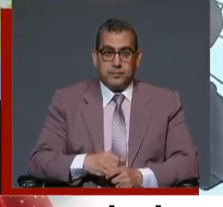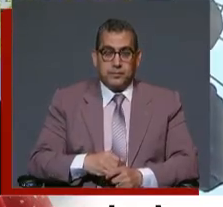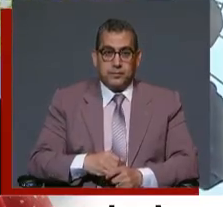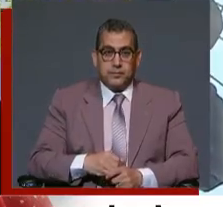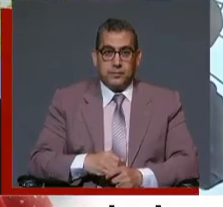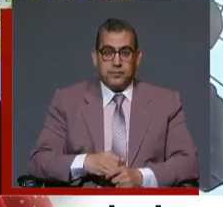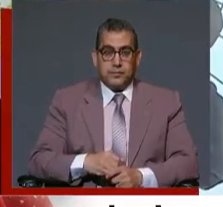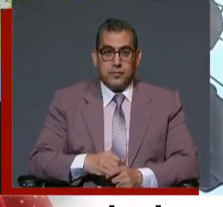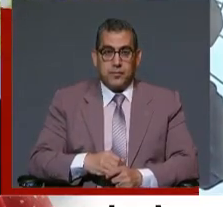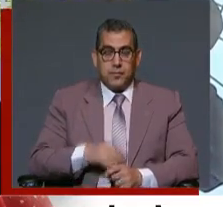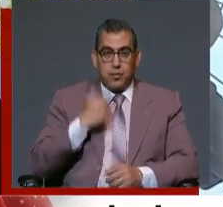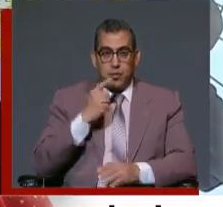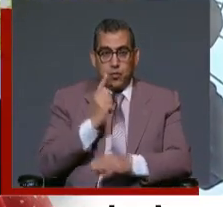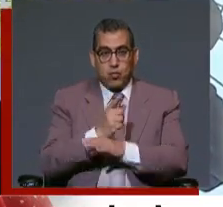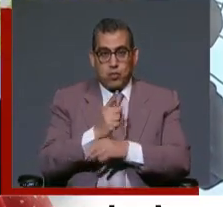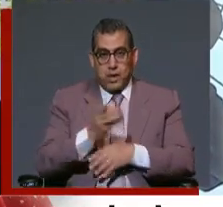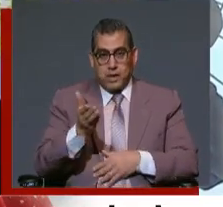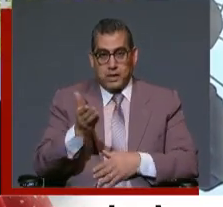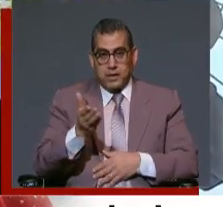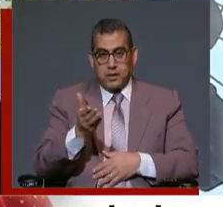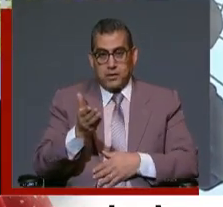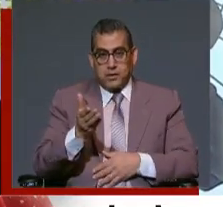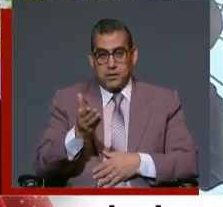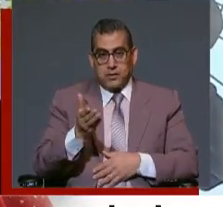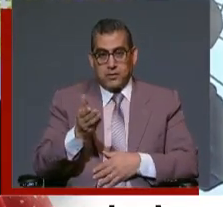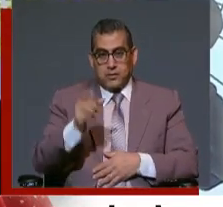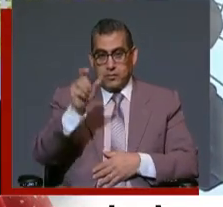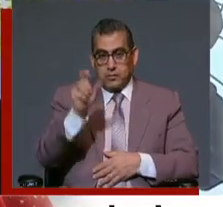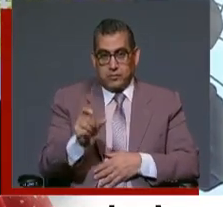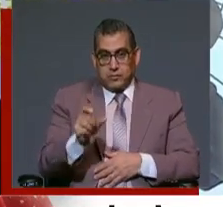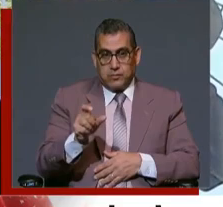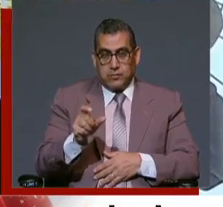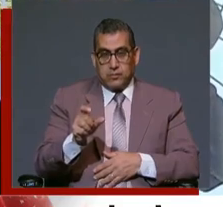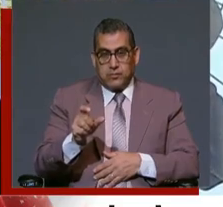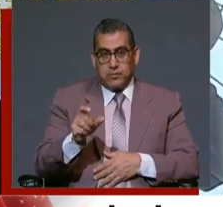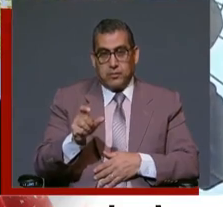معالي السيد غيفايس أكوبوكا